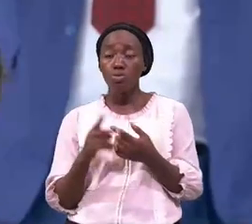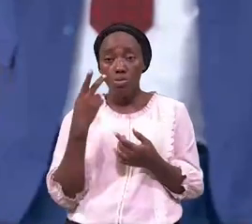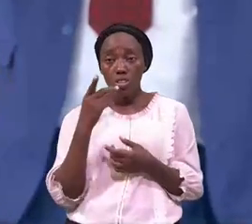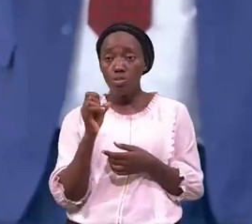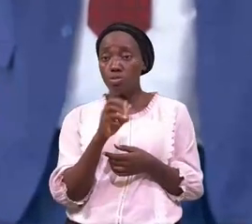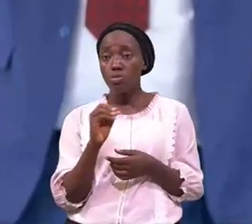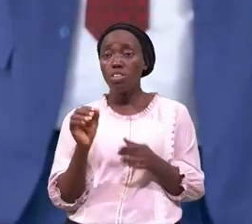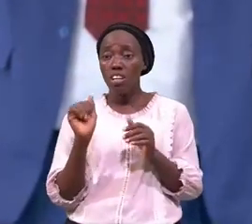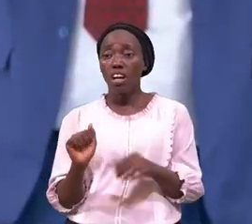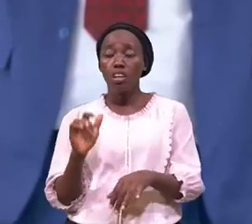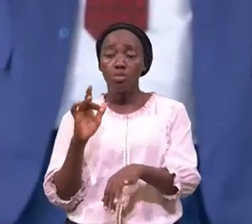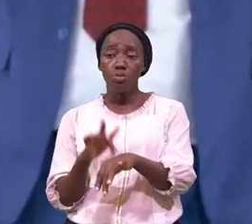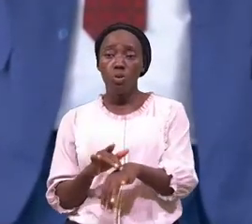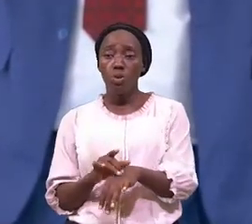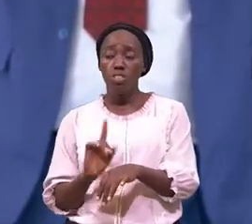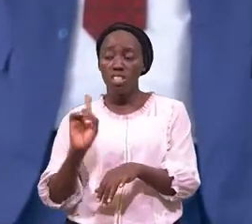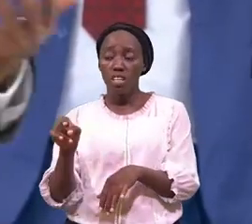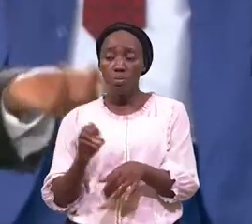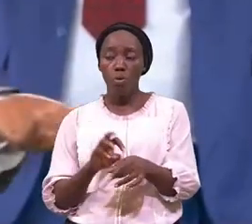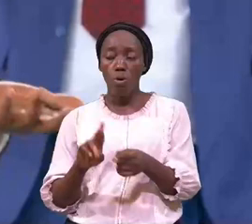pour que je puisse le toucher ou la toucher?